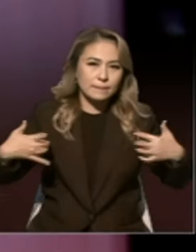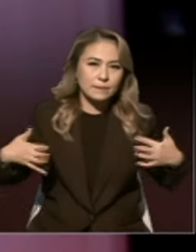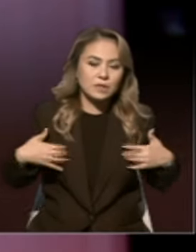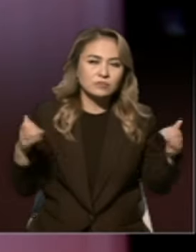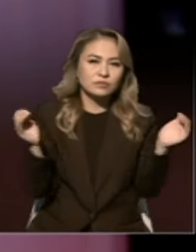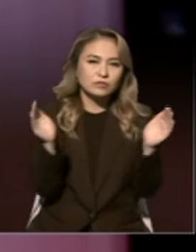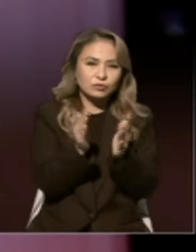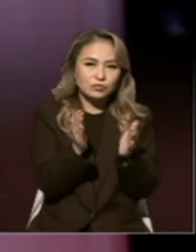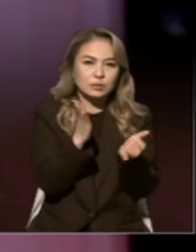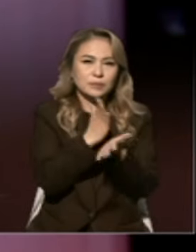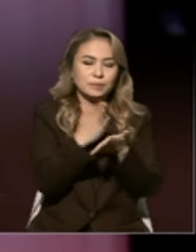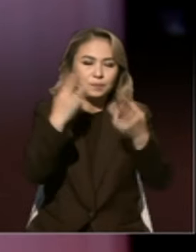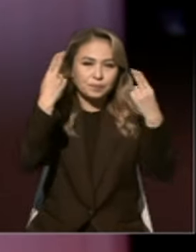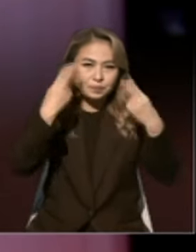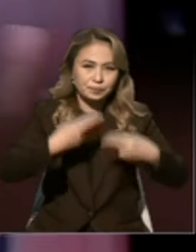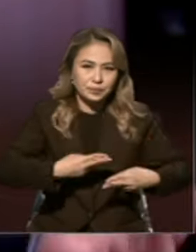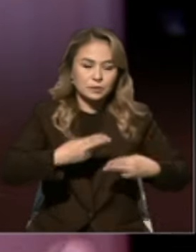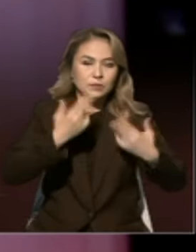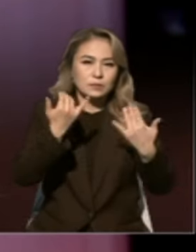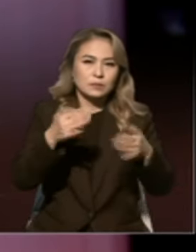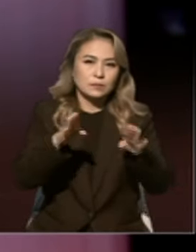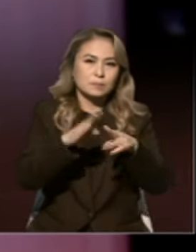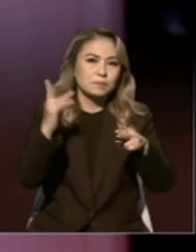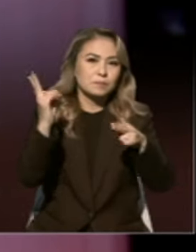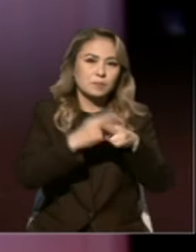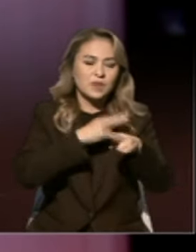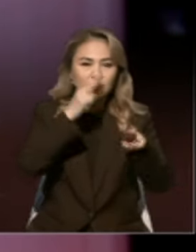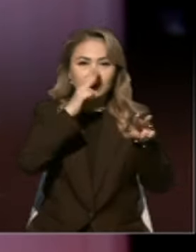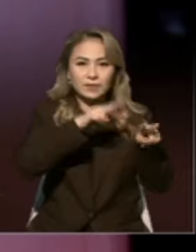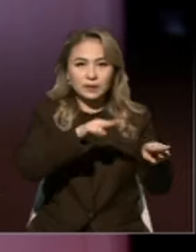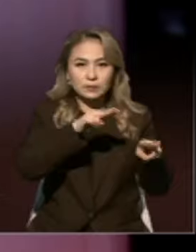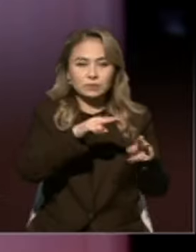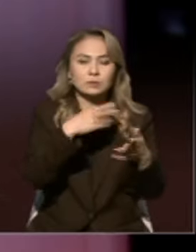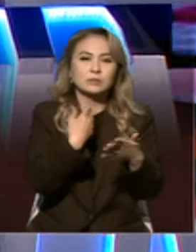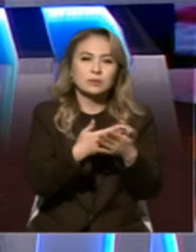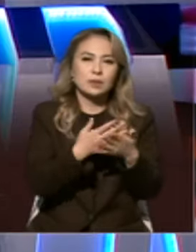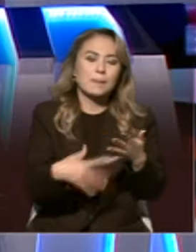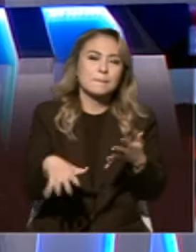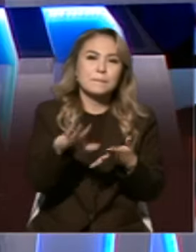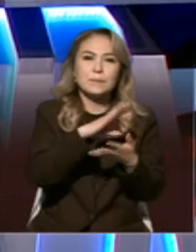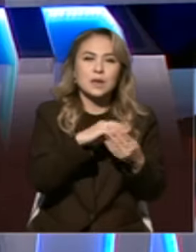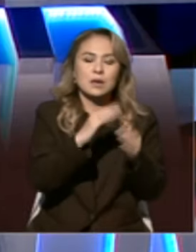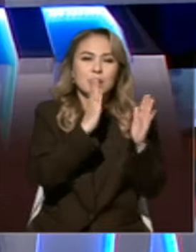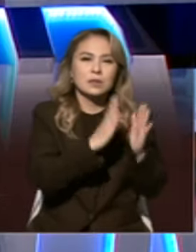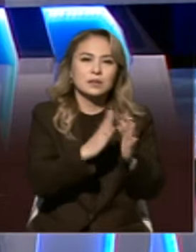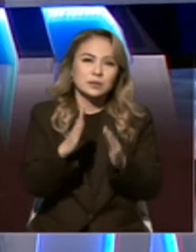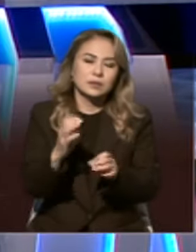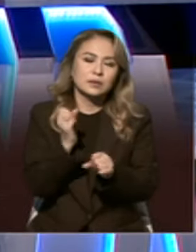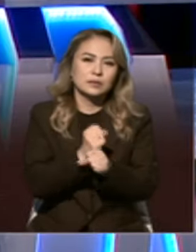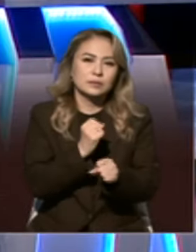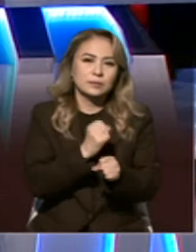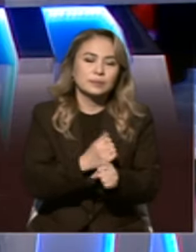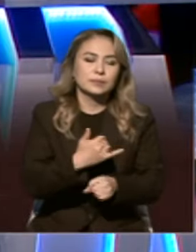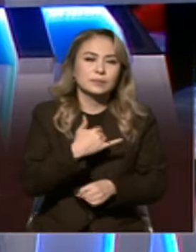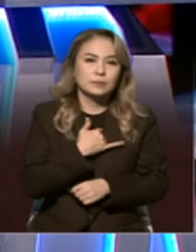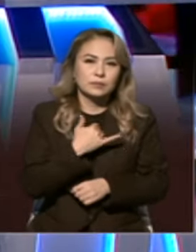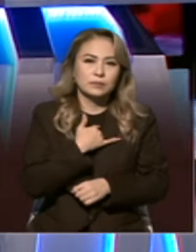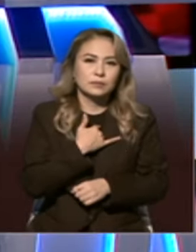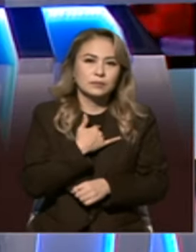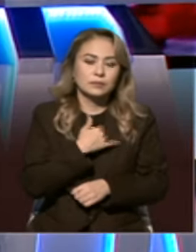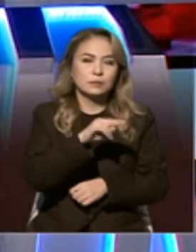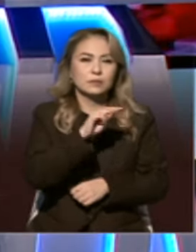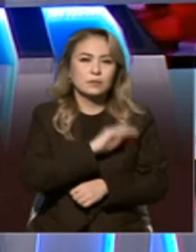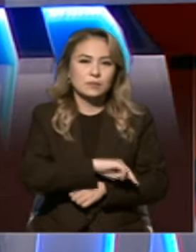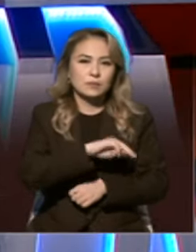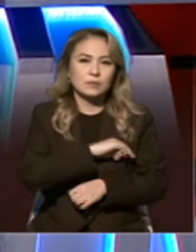шағын бөгеттер, олар қараусыз қалды. Иә. Міне, осылардың бәрін ретке келтіре отырып, біз